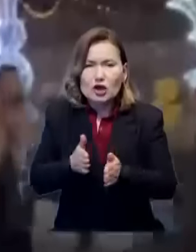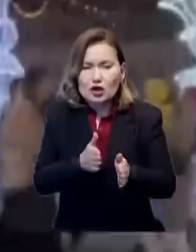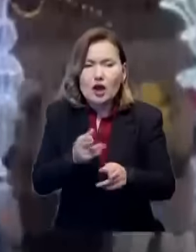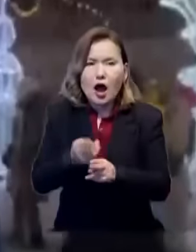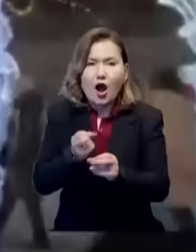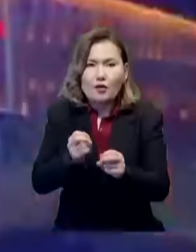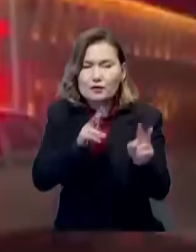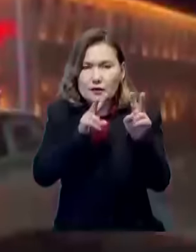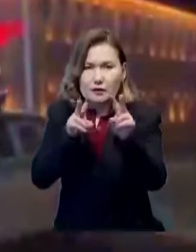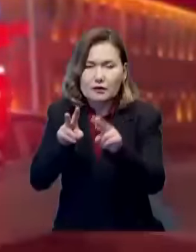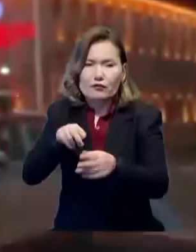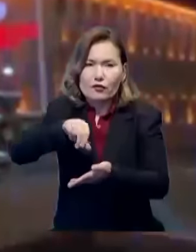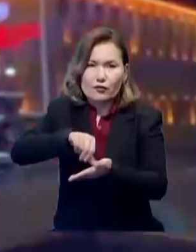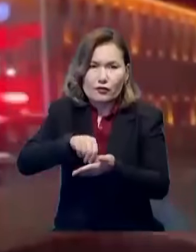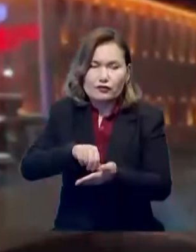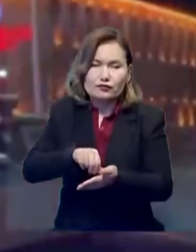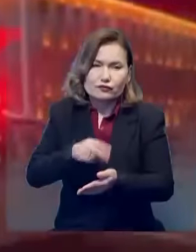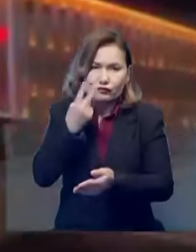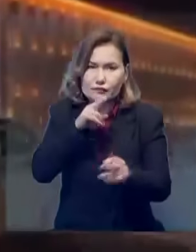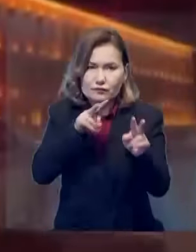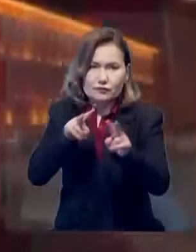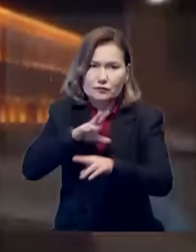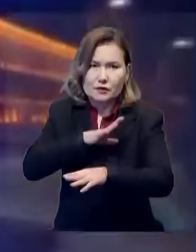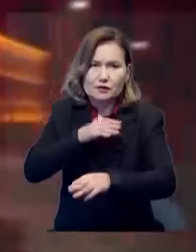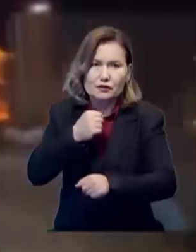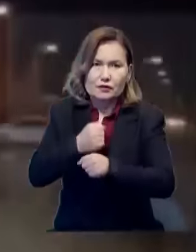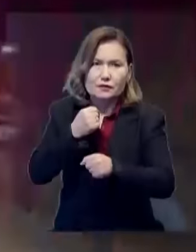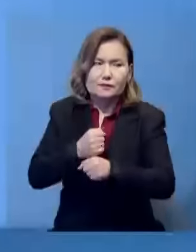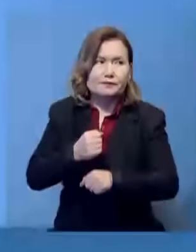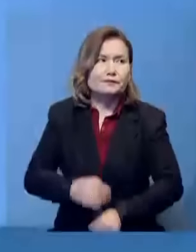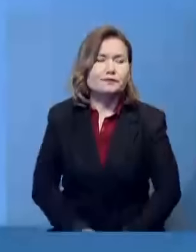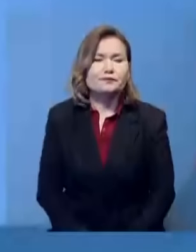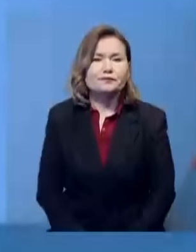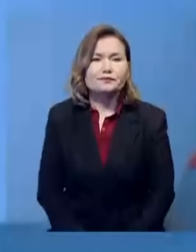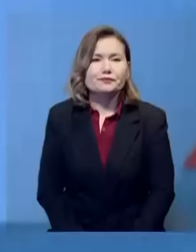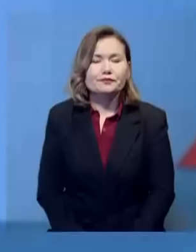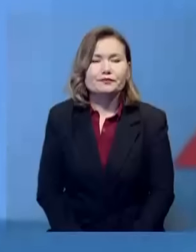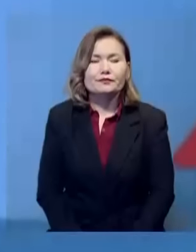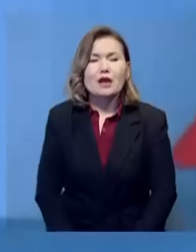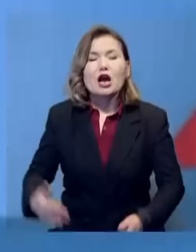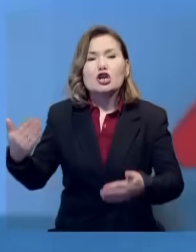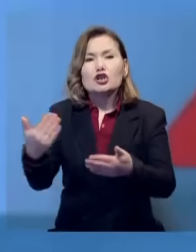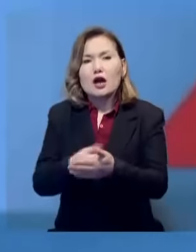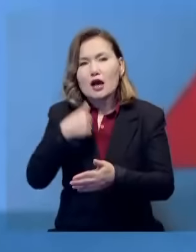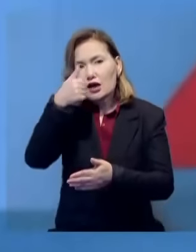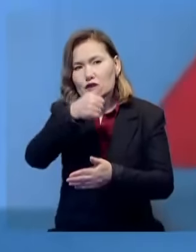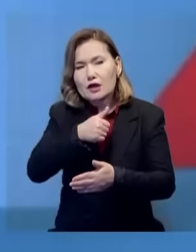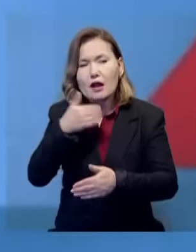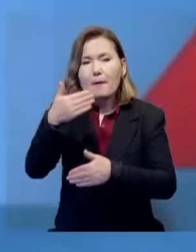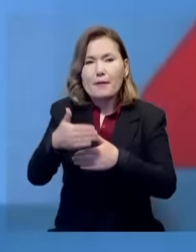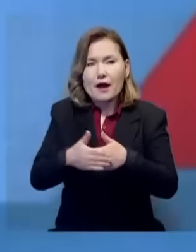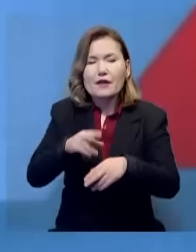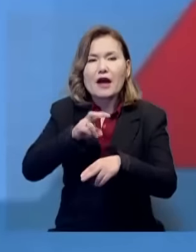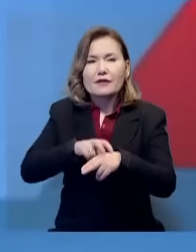жол қауіпсіздігін қамтамасыз етті. Жаңа жыл қарсаңында